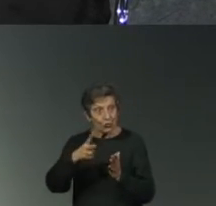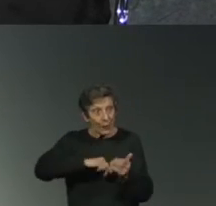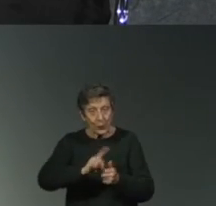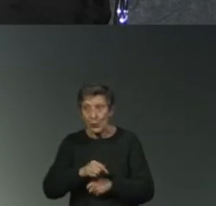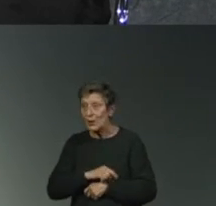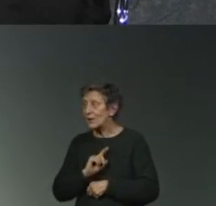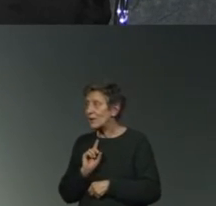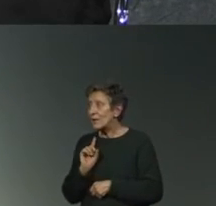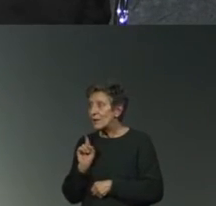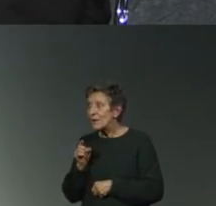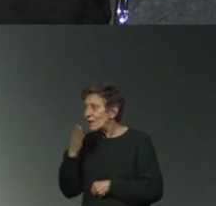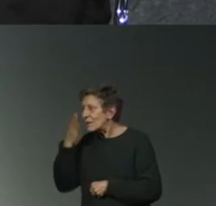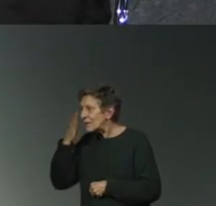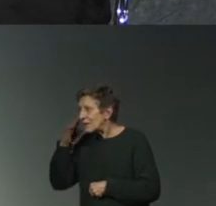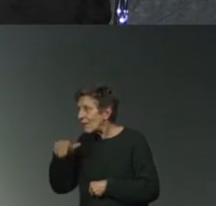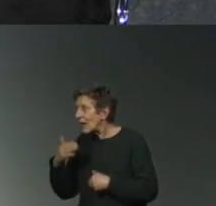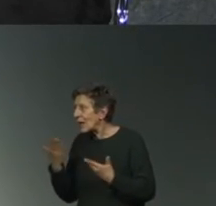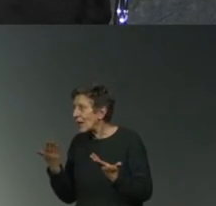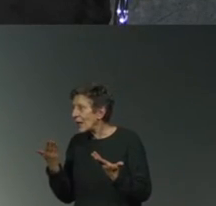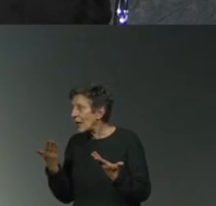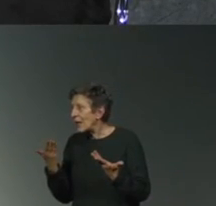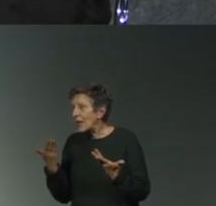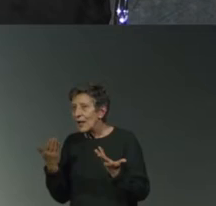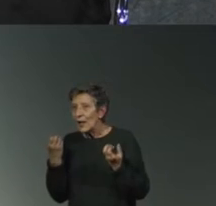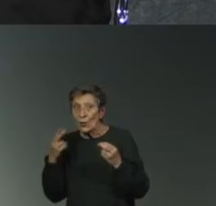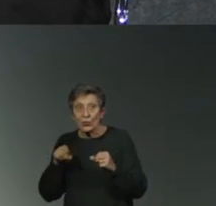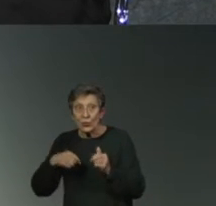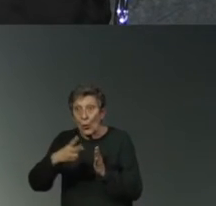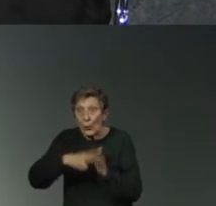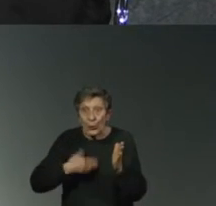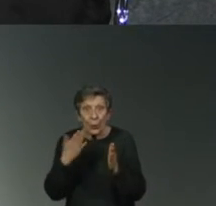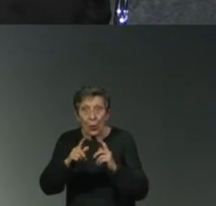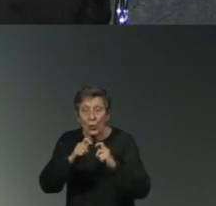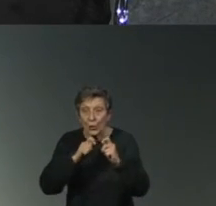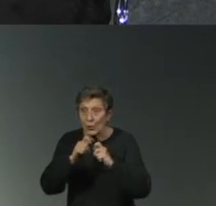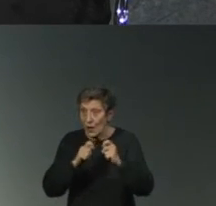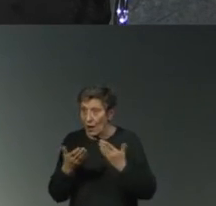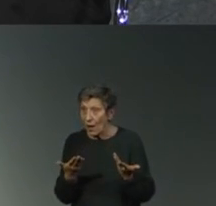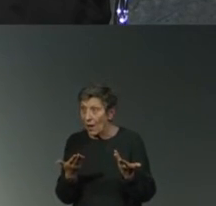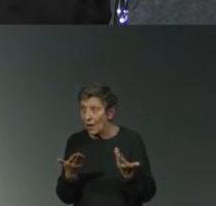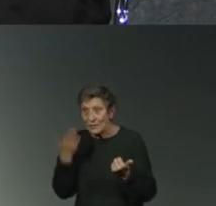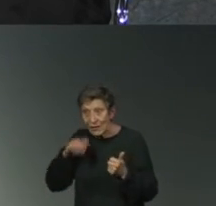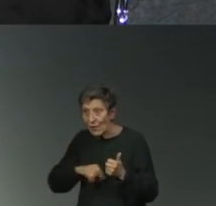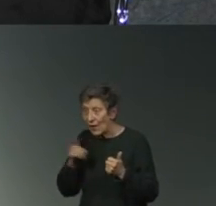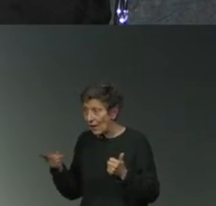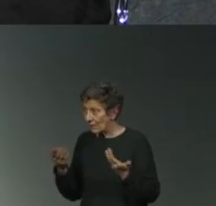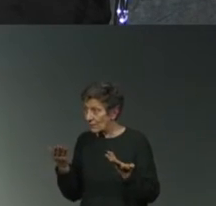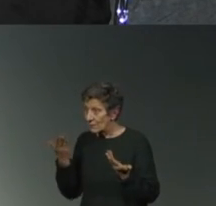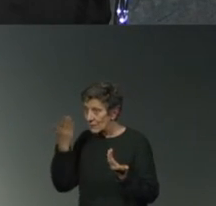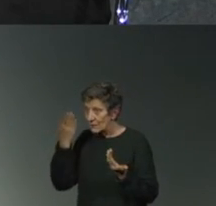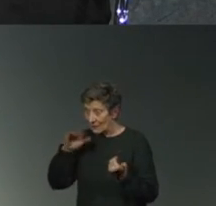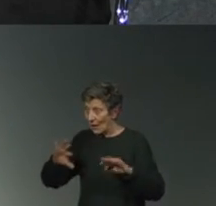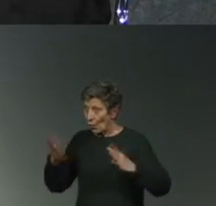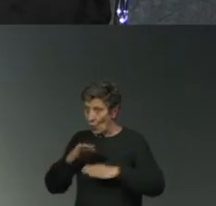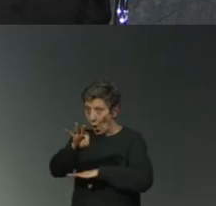saviez, parce que vous auriez lu d'autres entretiens que j'ai donné, quel point l'architecture m'influence.